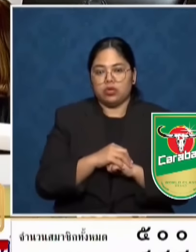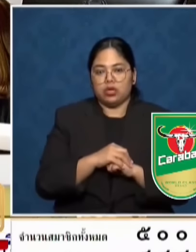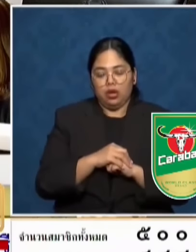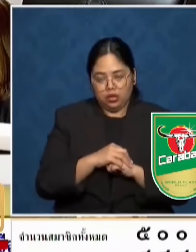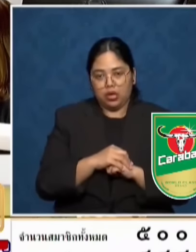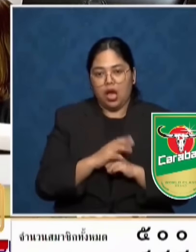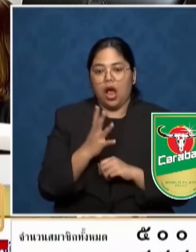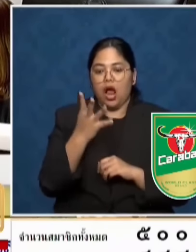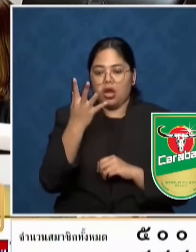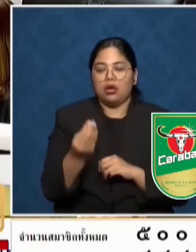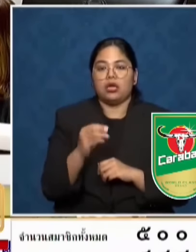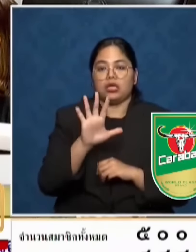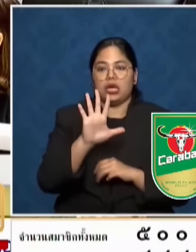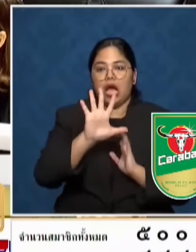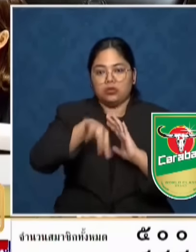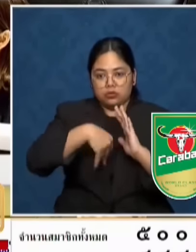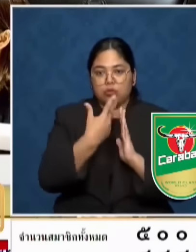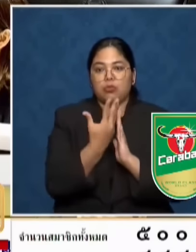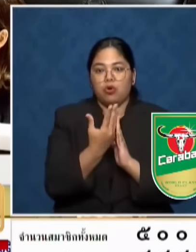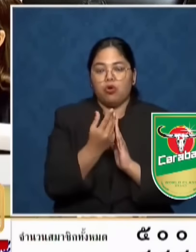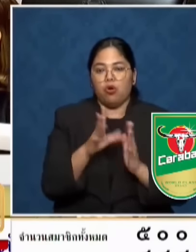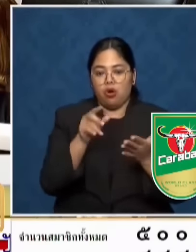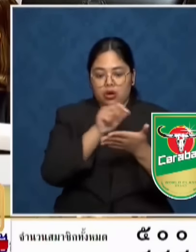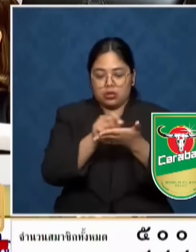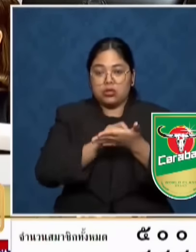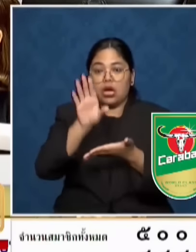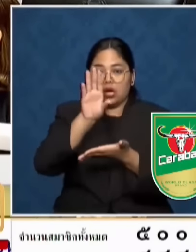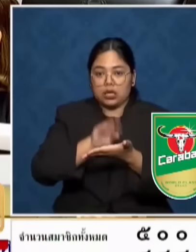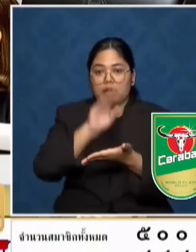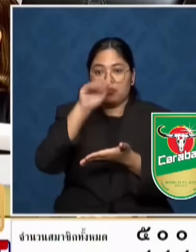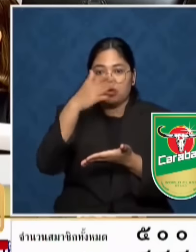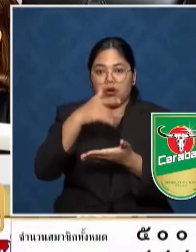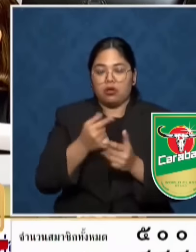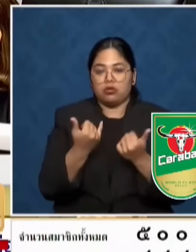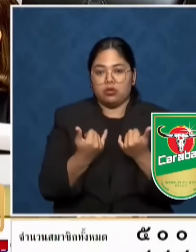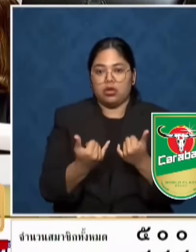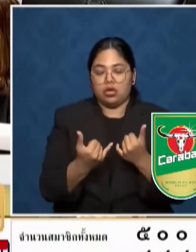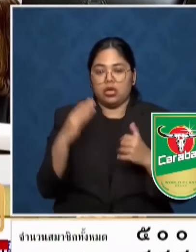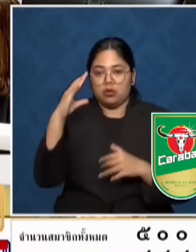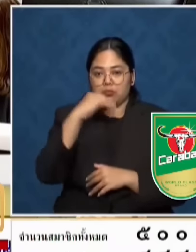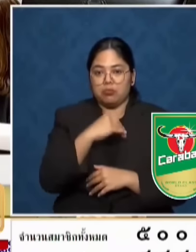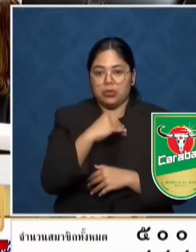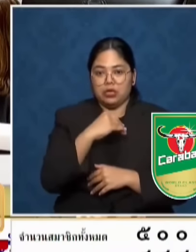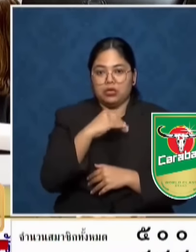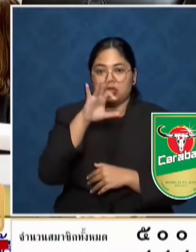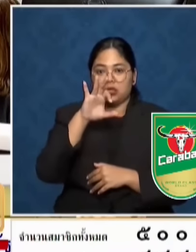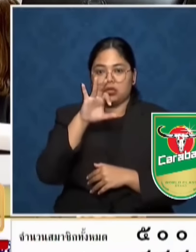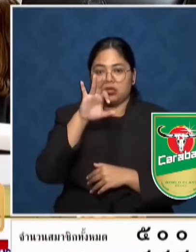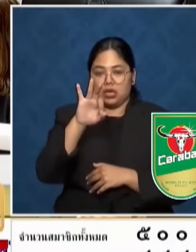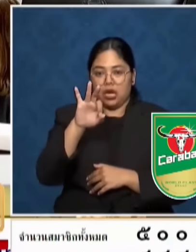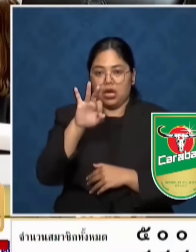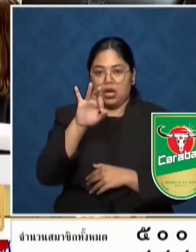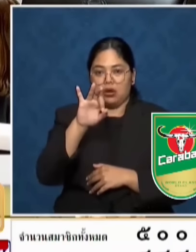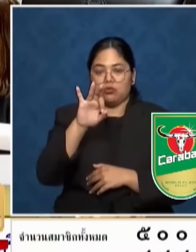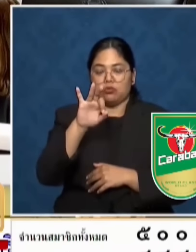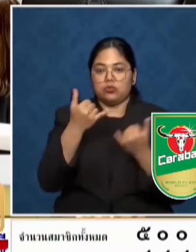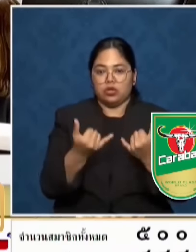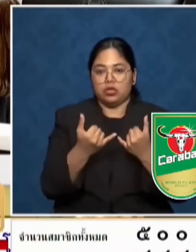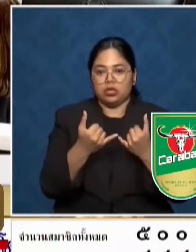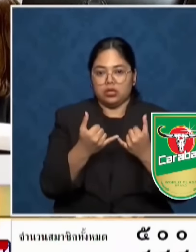เอ็กตีสามเผลอๆไม่จบด้วยถ้าเกิดว่ารัฐมนตรีเล่นคนละชั่วโมงชั่วโมงเนี่ย ตอบกันเนี่ย